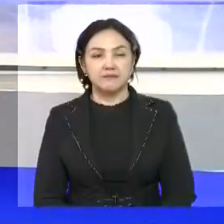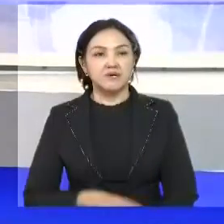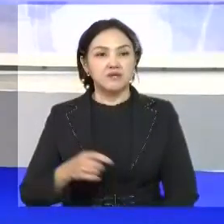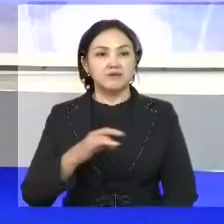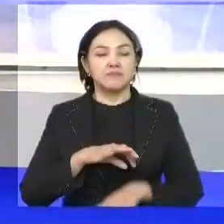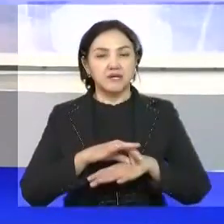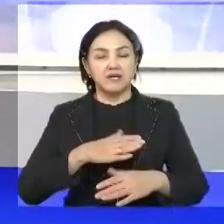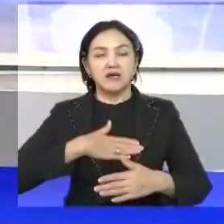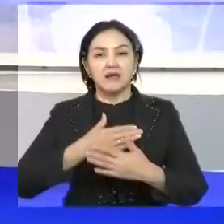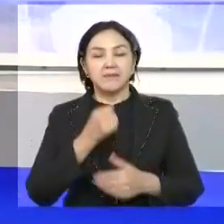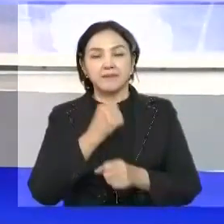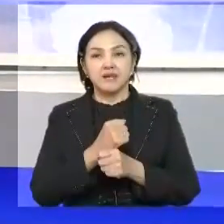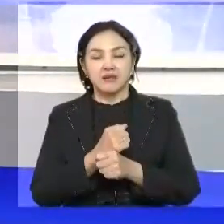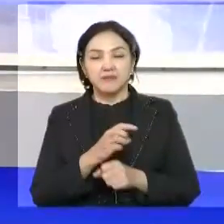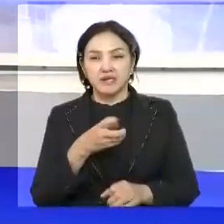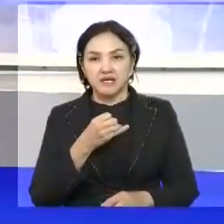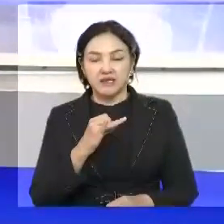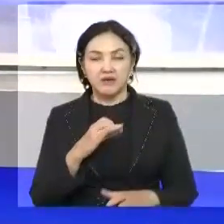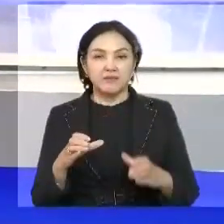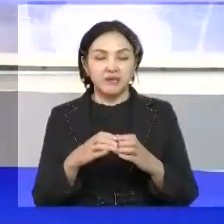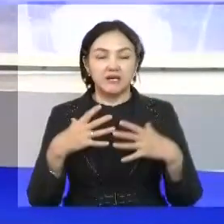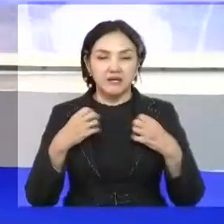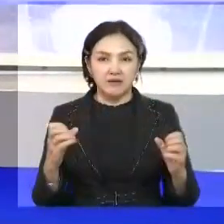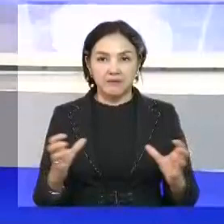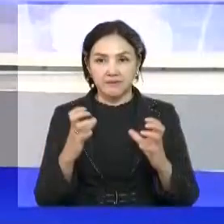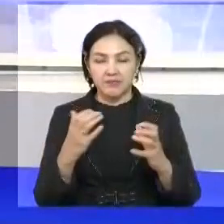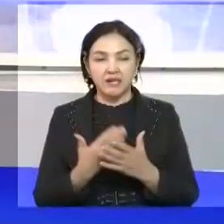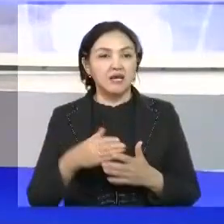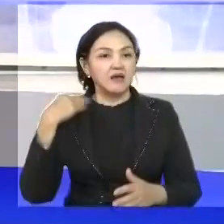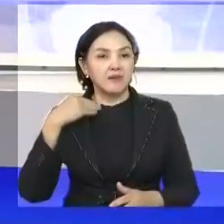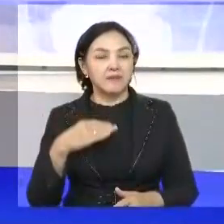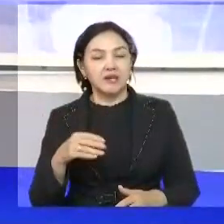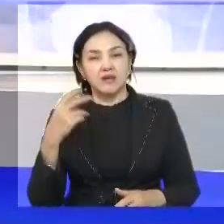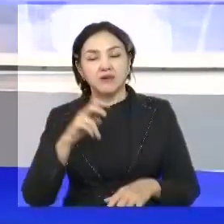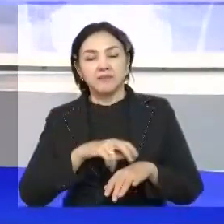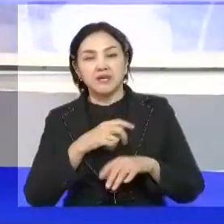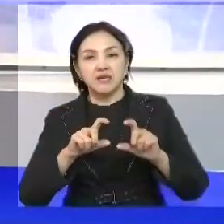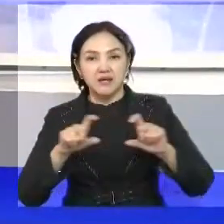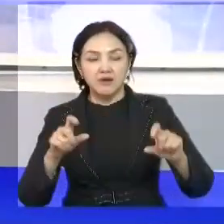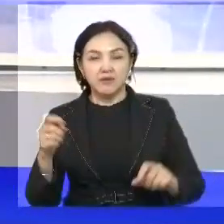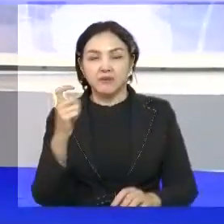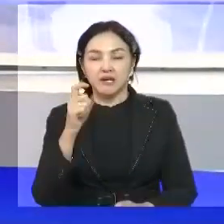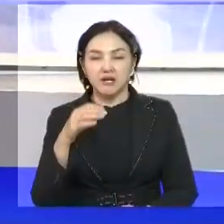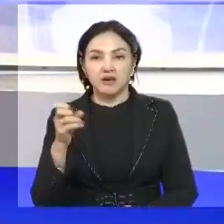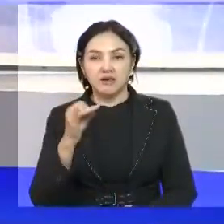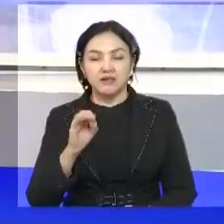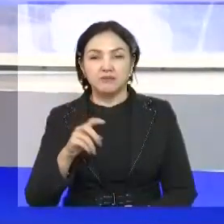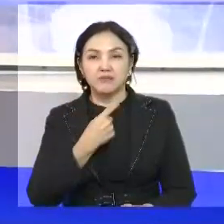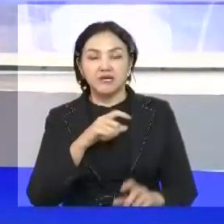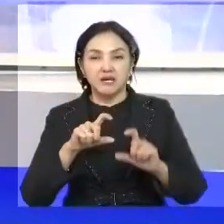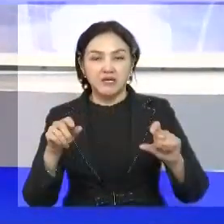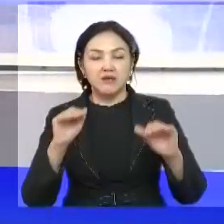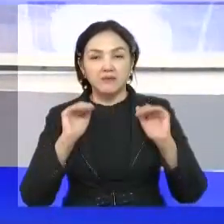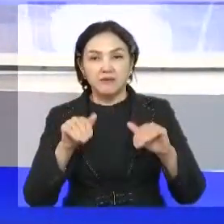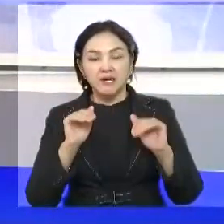В регионе ведется активная работа по модернизации объектов здравоохранения. Актюбинский медицинский центр, Хромтауская и Алгинская районные больницы,